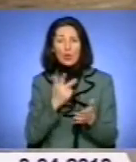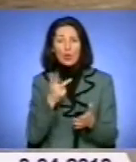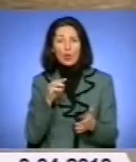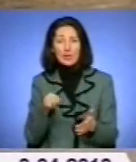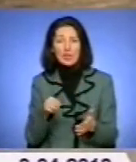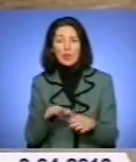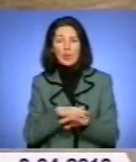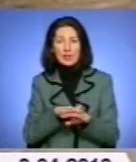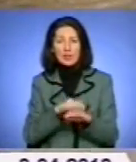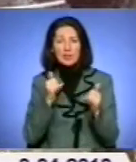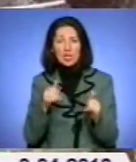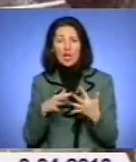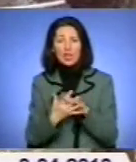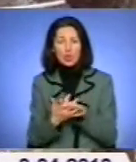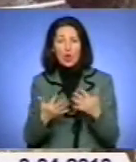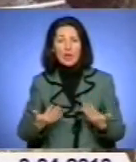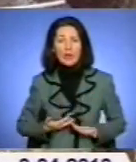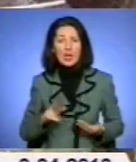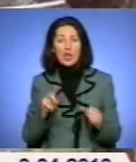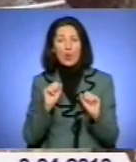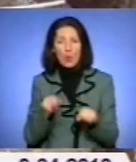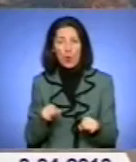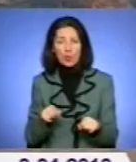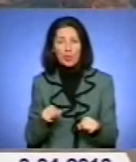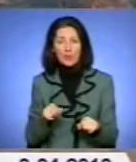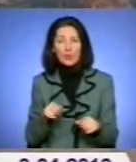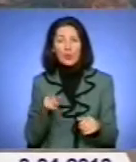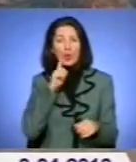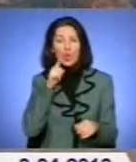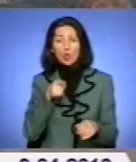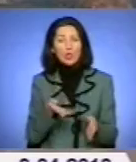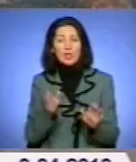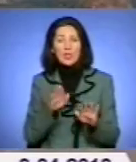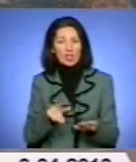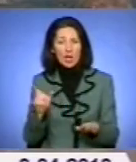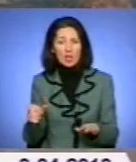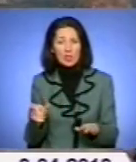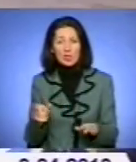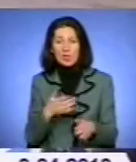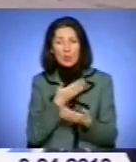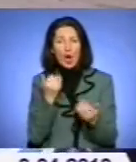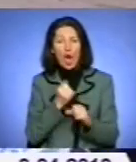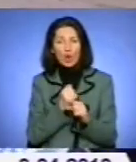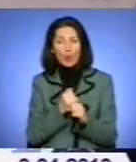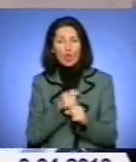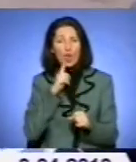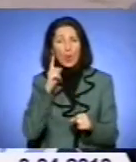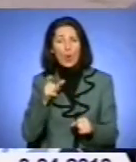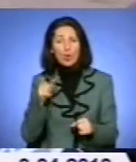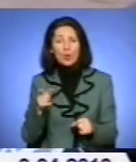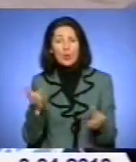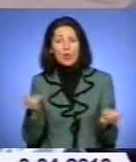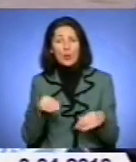Зараз село виживає як може, кажуть устечківчани. Молодь тут не залишається, бо немає роботи. молоді ждати